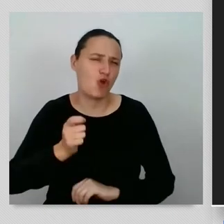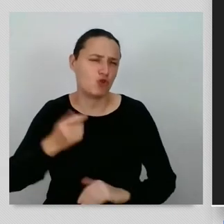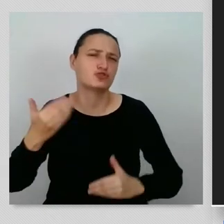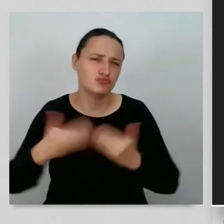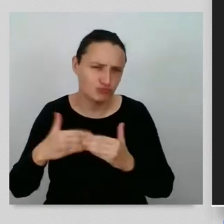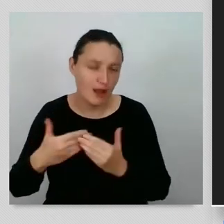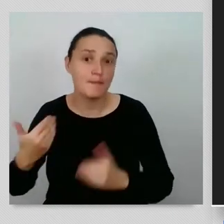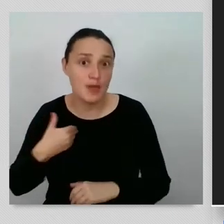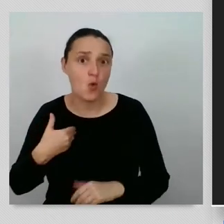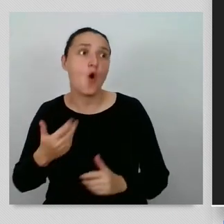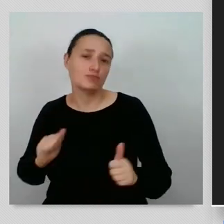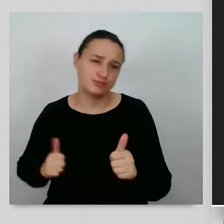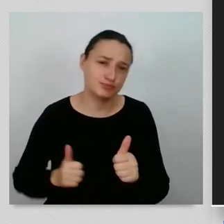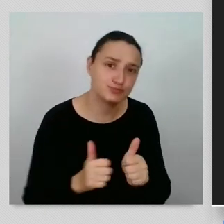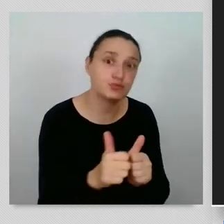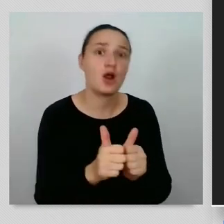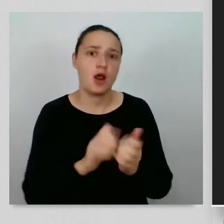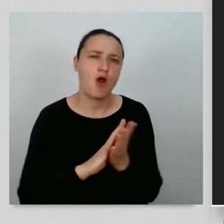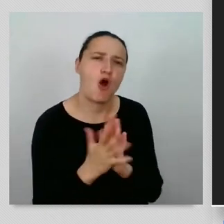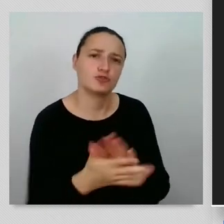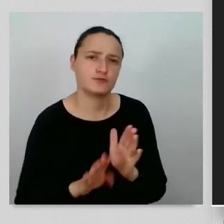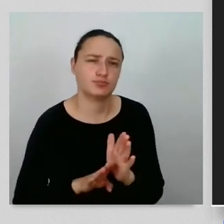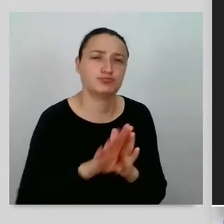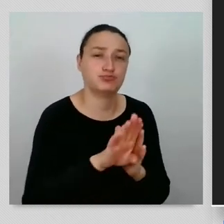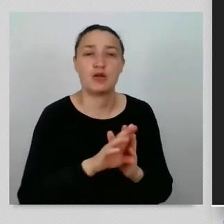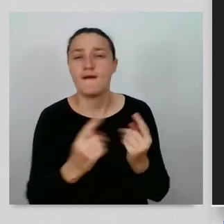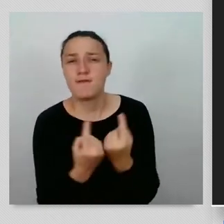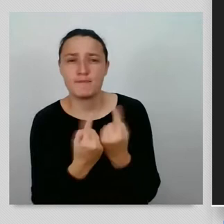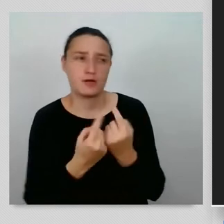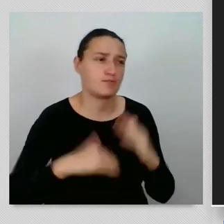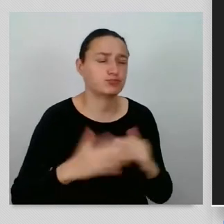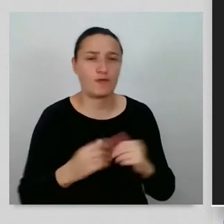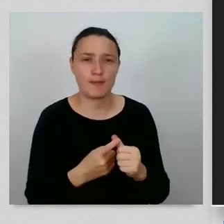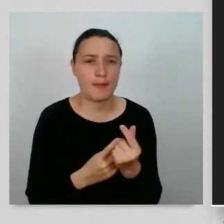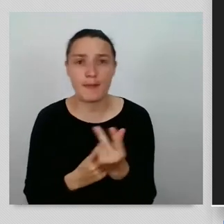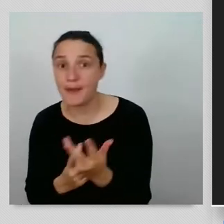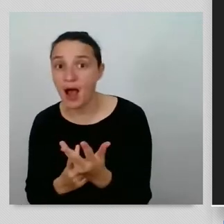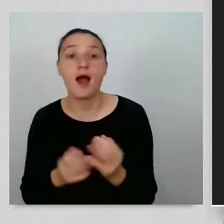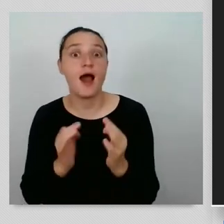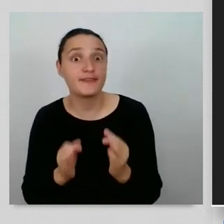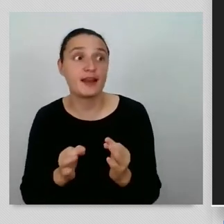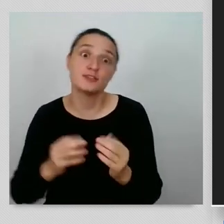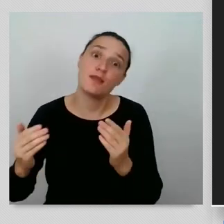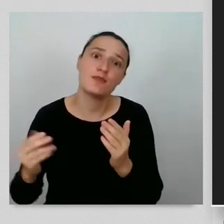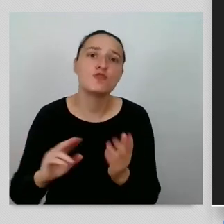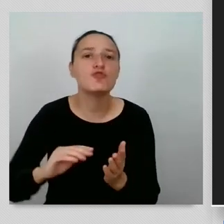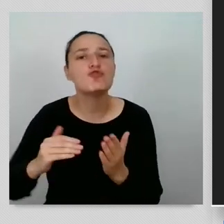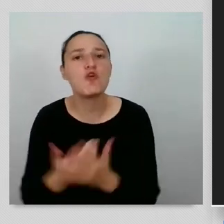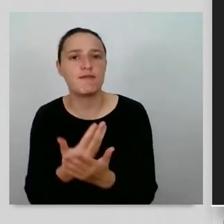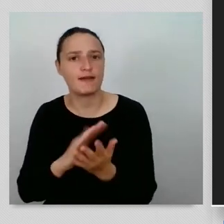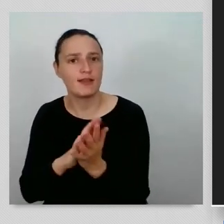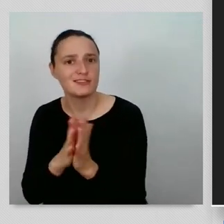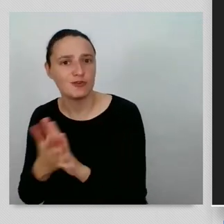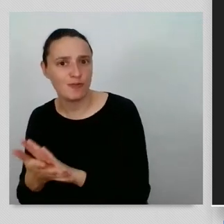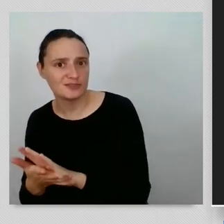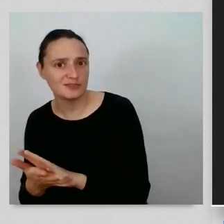nadrabialiśmy straty, nadrabialiśmy zaległości, budowaliśmy fabryki, a teraz musimy się poddać kolejnej transformacji, prawda? Zaczęliśmy ją